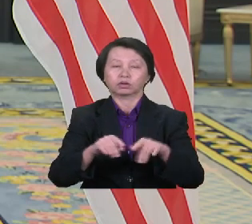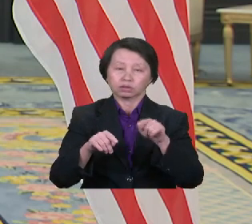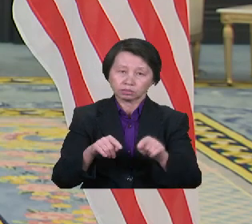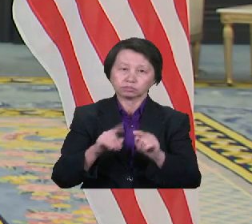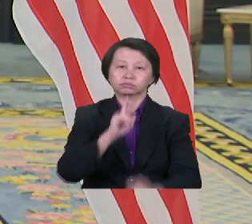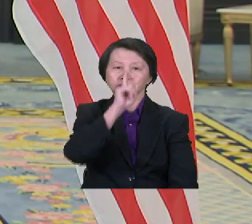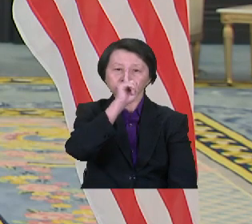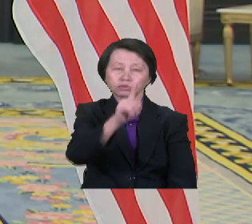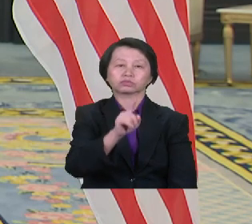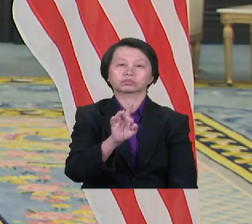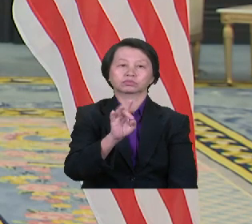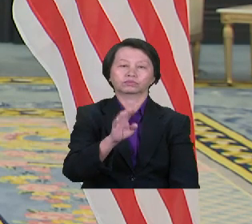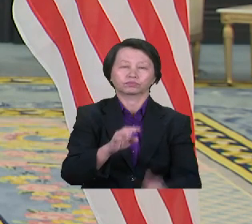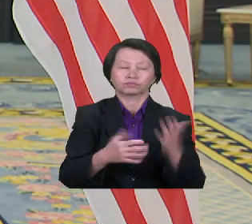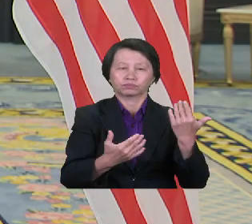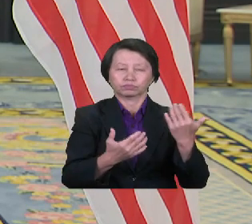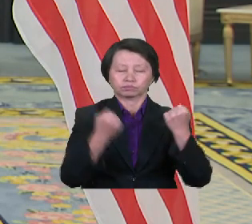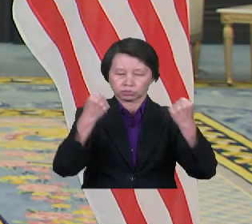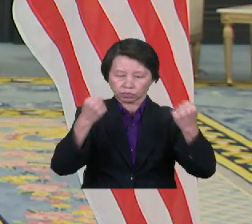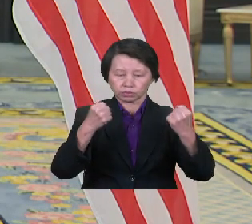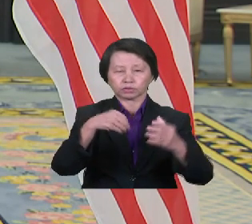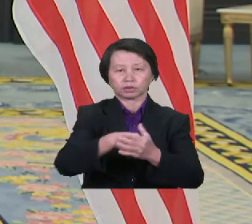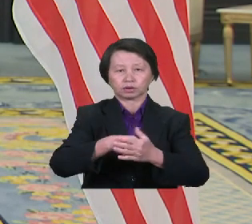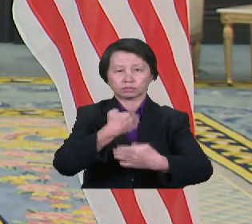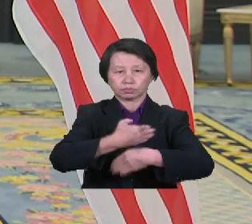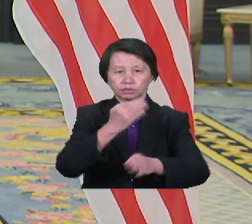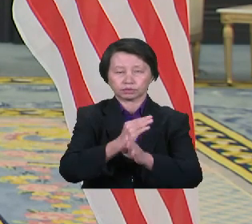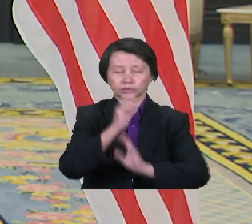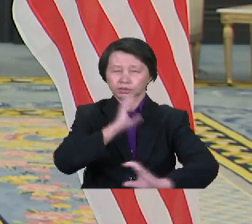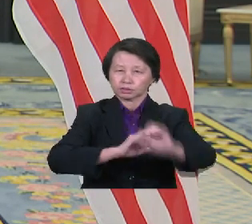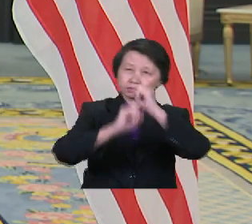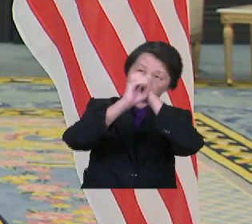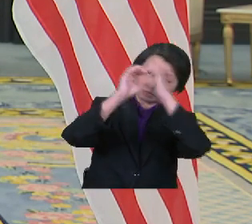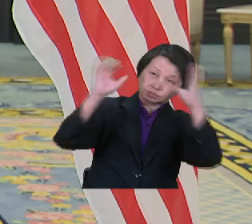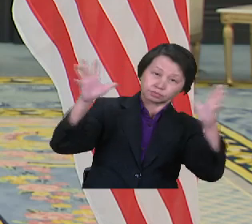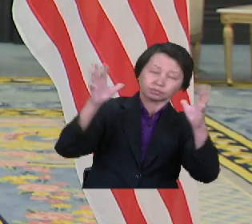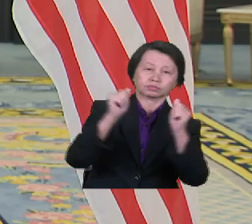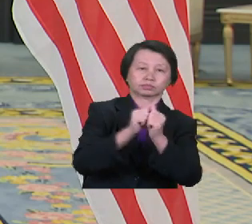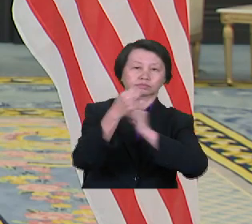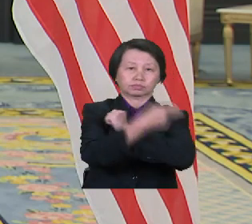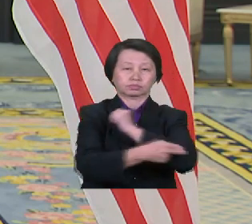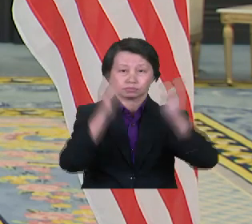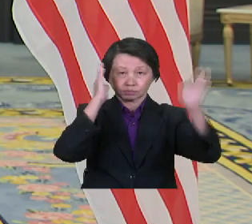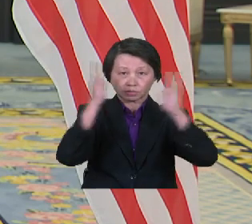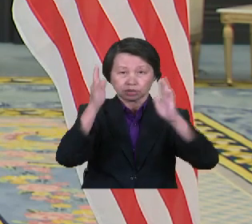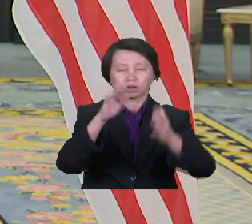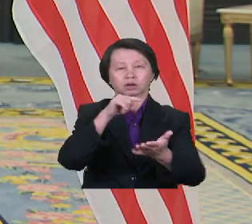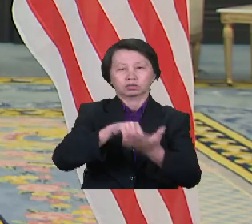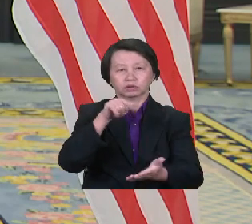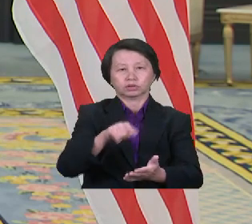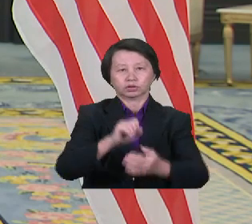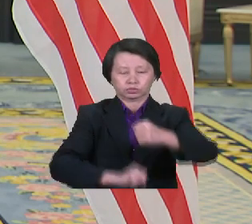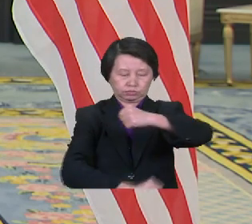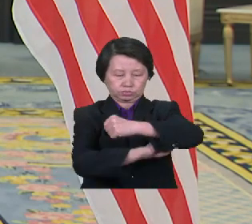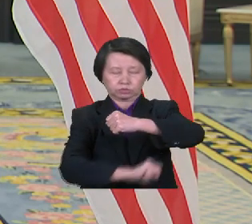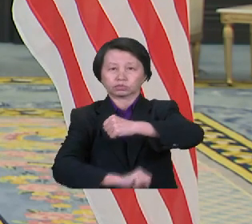sebenarnya merupakan resipi dan kekuatan dalam membentuk aspirasi nasional ianya adalah merupakan tiang